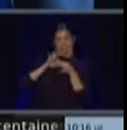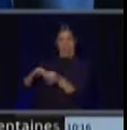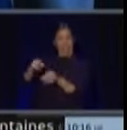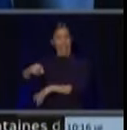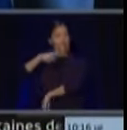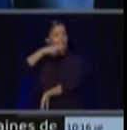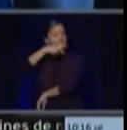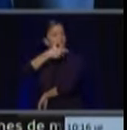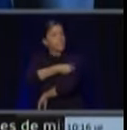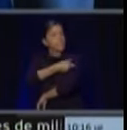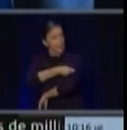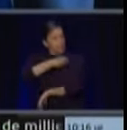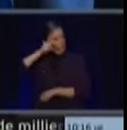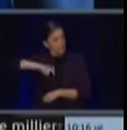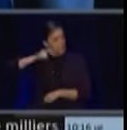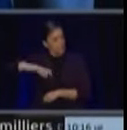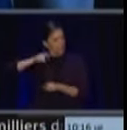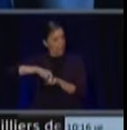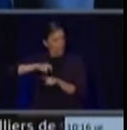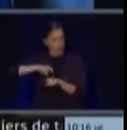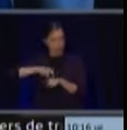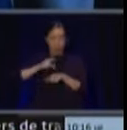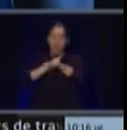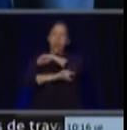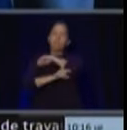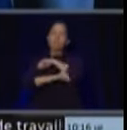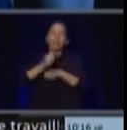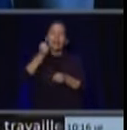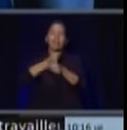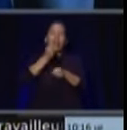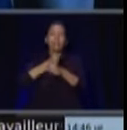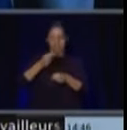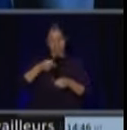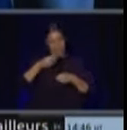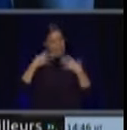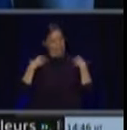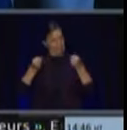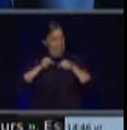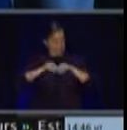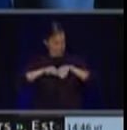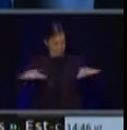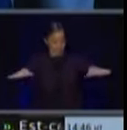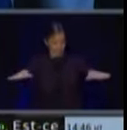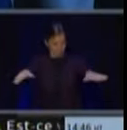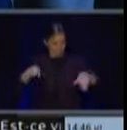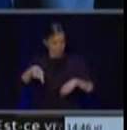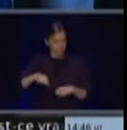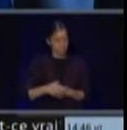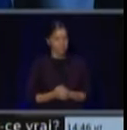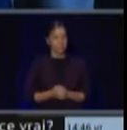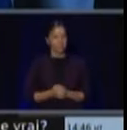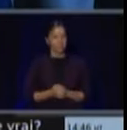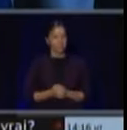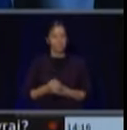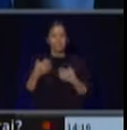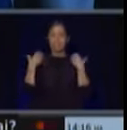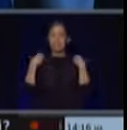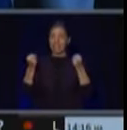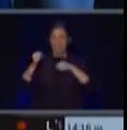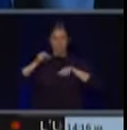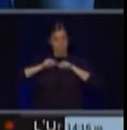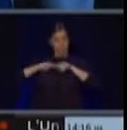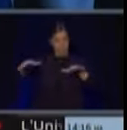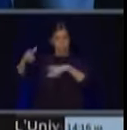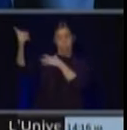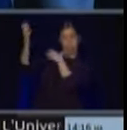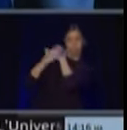la vaccination obligatoire des employés de la santé. Maintenant, on a reçu un avis formel de la santé